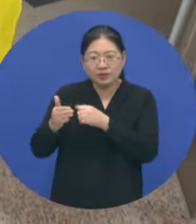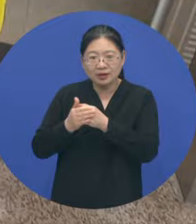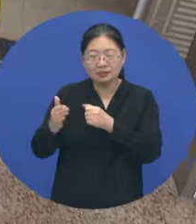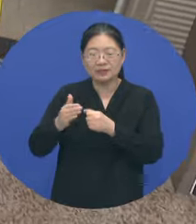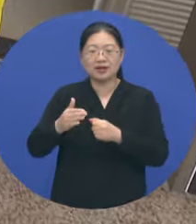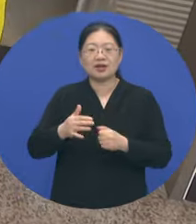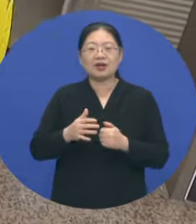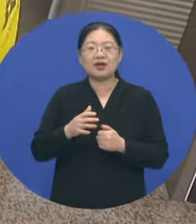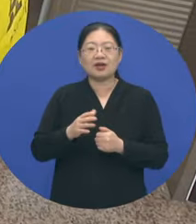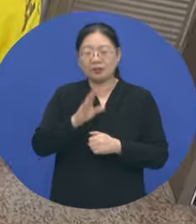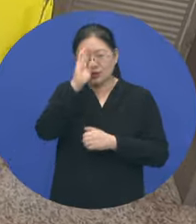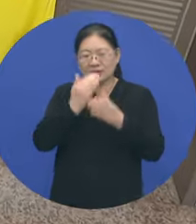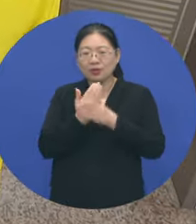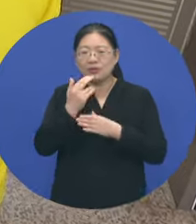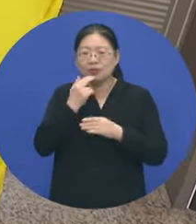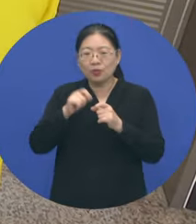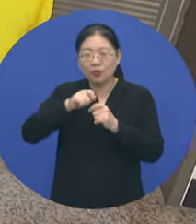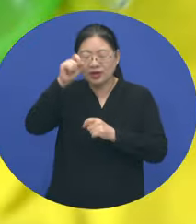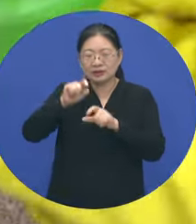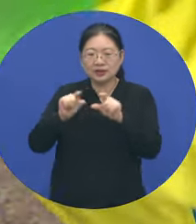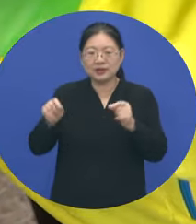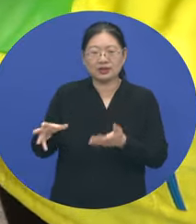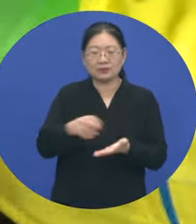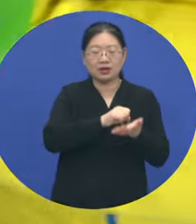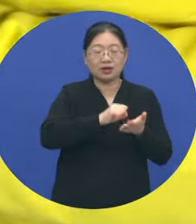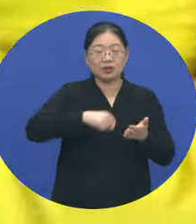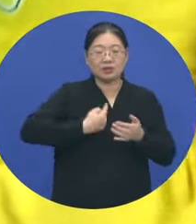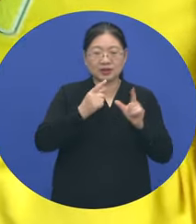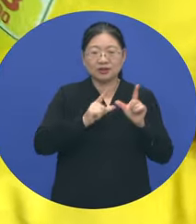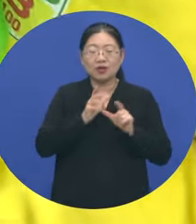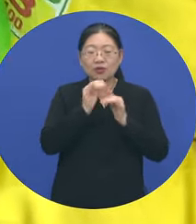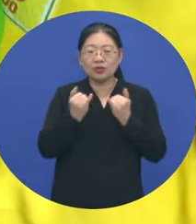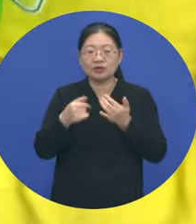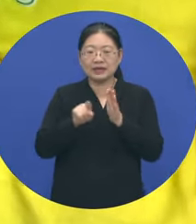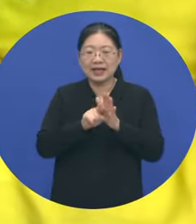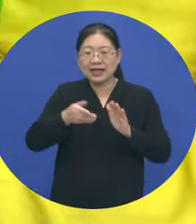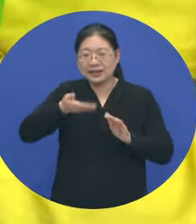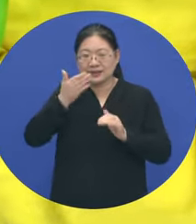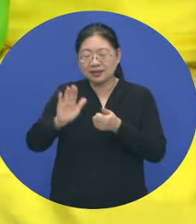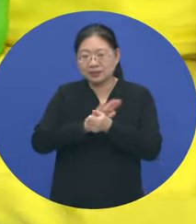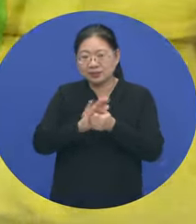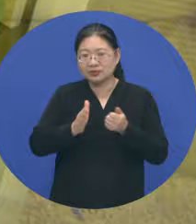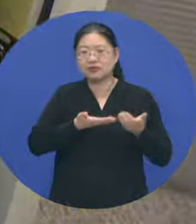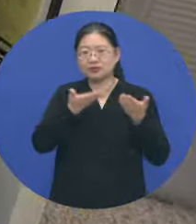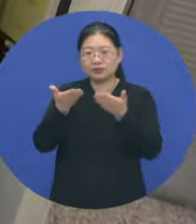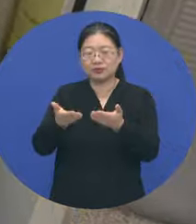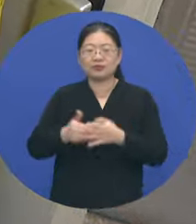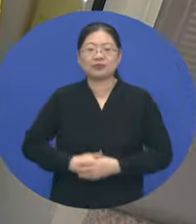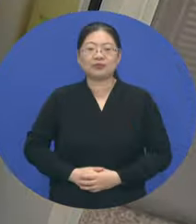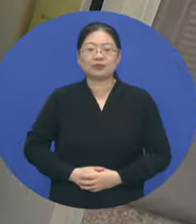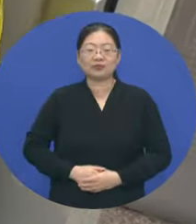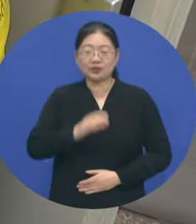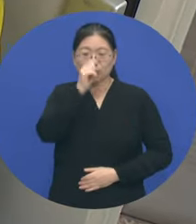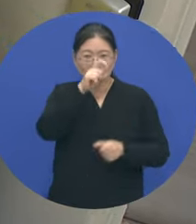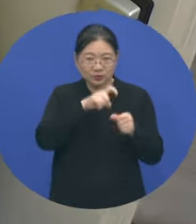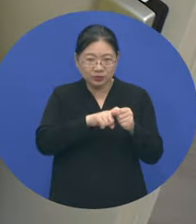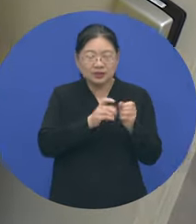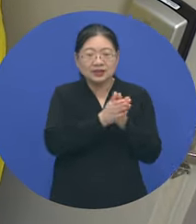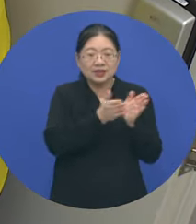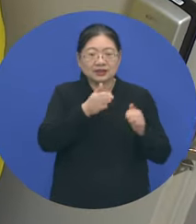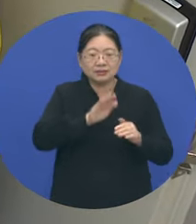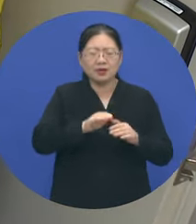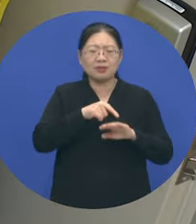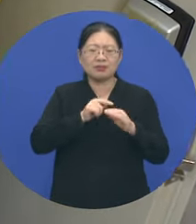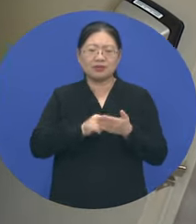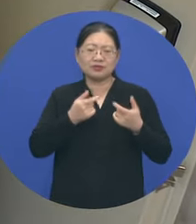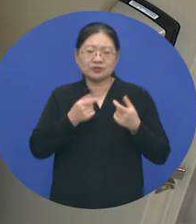않도록 오래된 음식은 수거해 갑니다 혼자 사는 어르신들을 위한 식사 서비스를 제공하는 겁니다 좋은 취지의 사업이지만